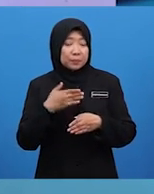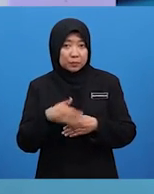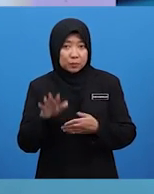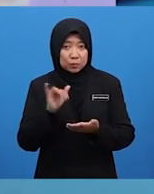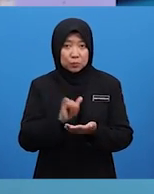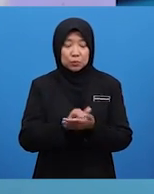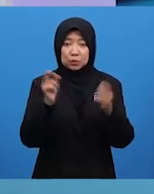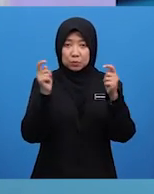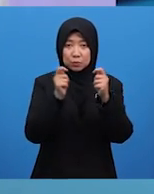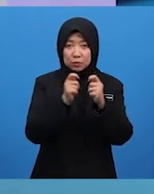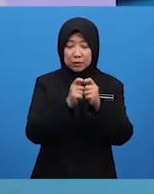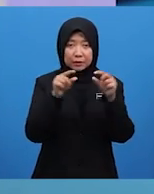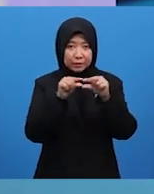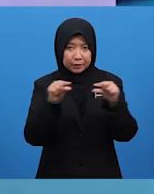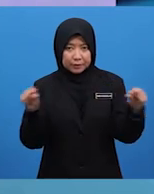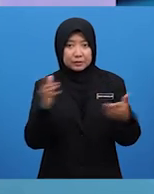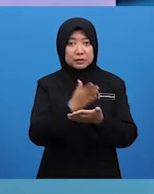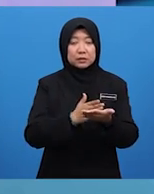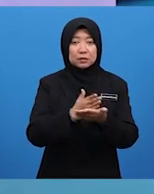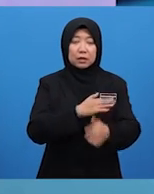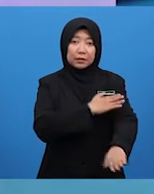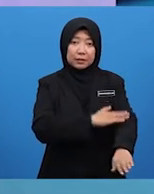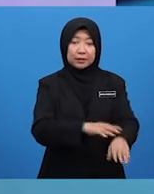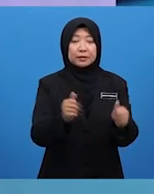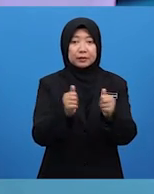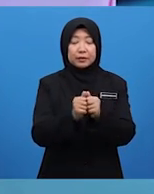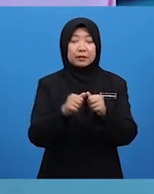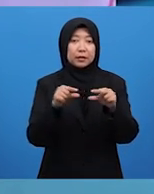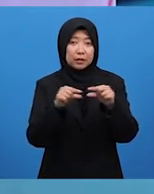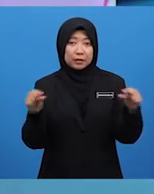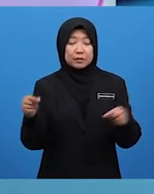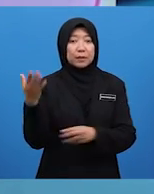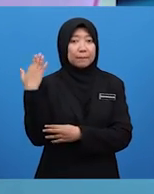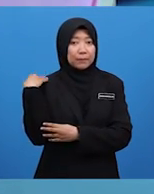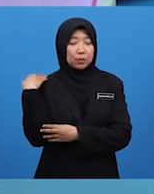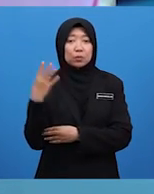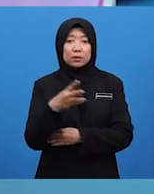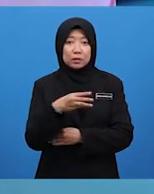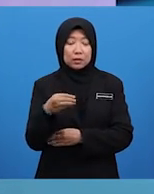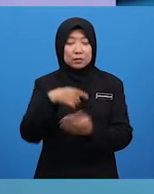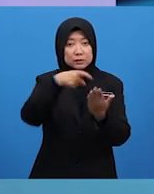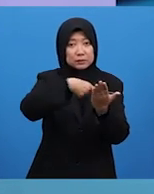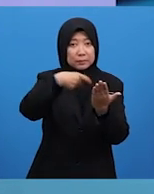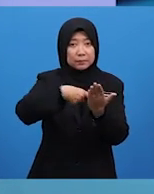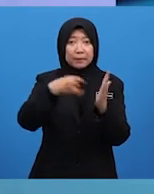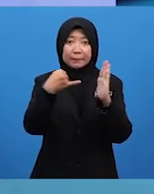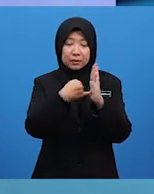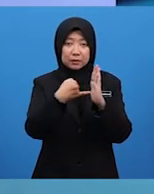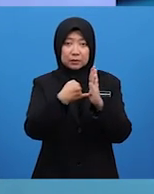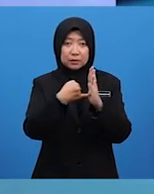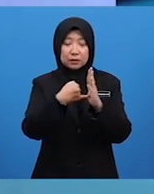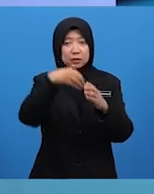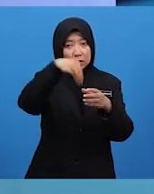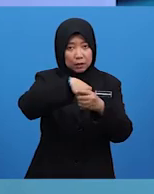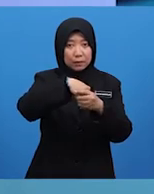Kemudian, temukan garis tengah lengan dengan garis bahu dan sematkan peniti di